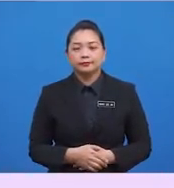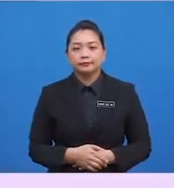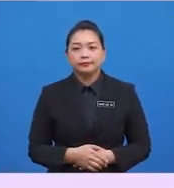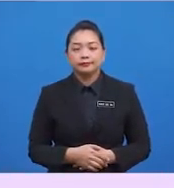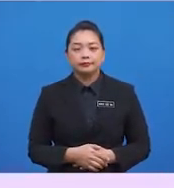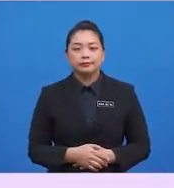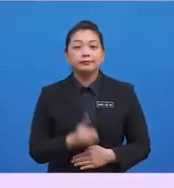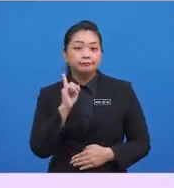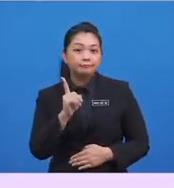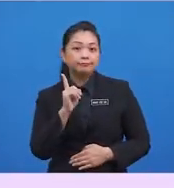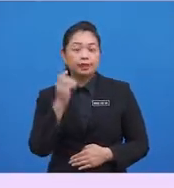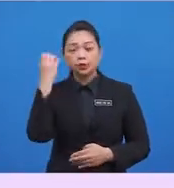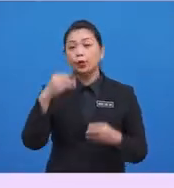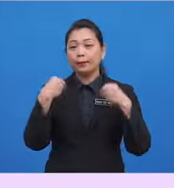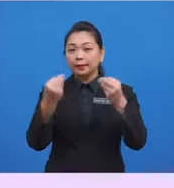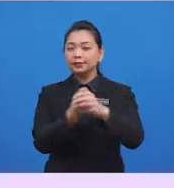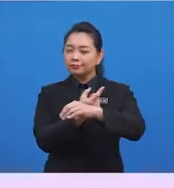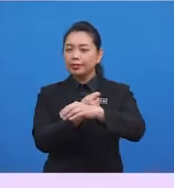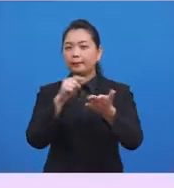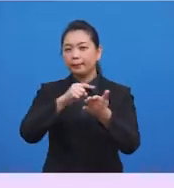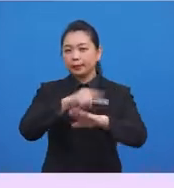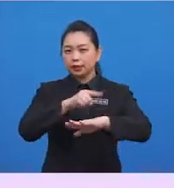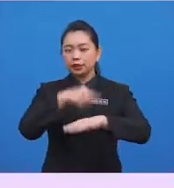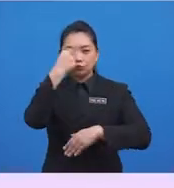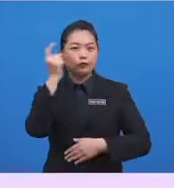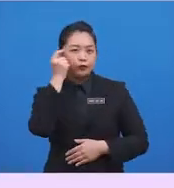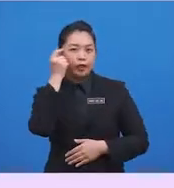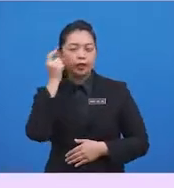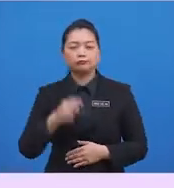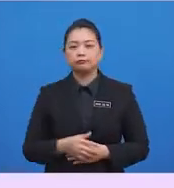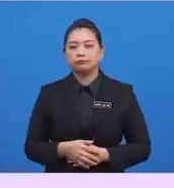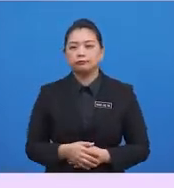cikgu beri sedikit masa untuk murid-murid fikirkan.